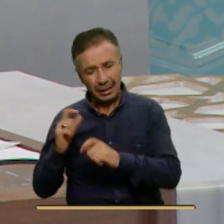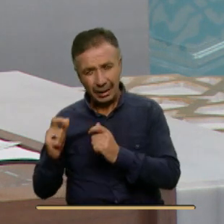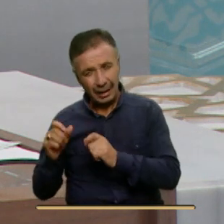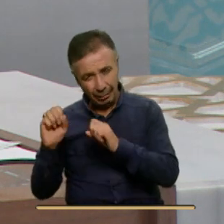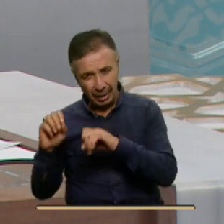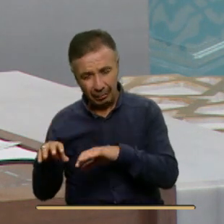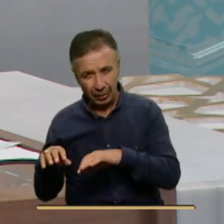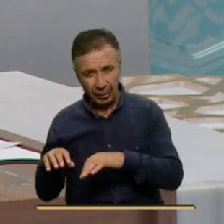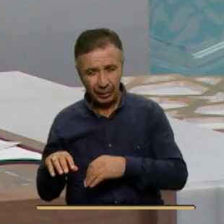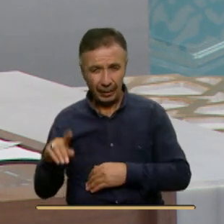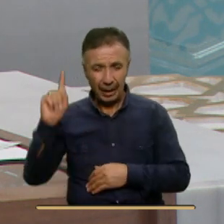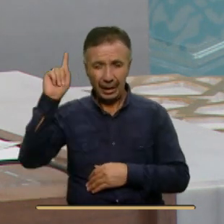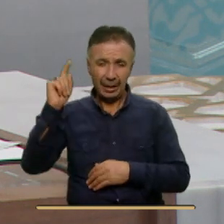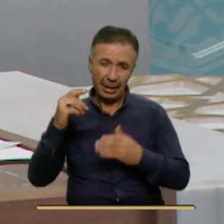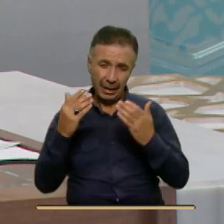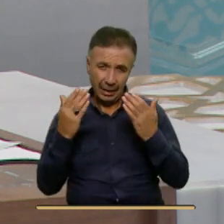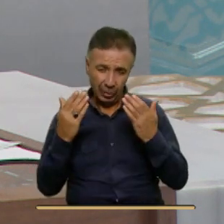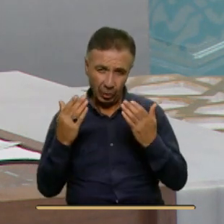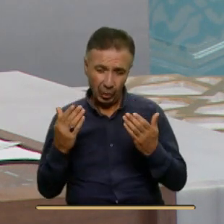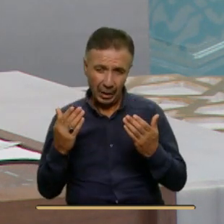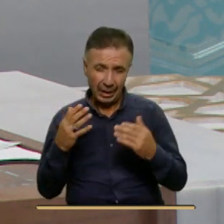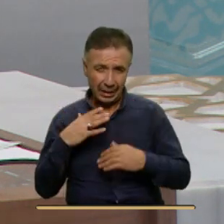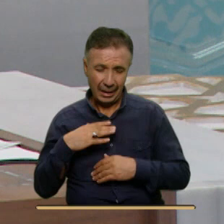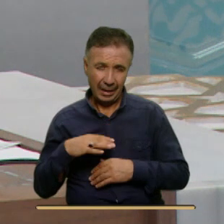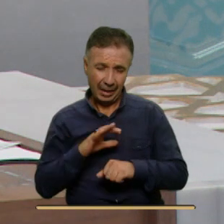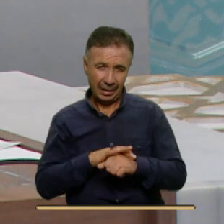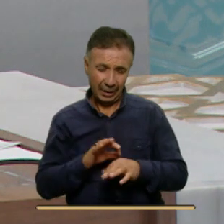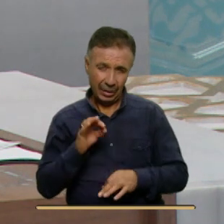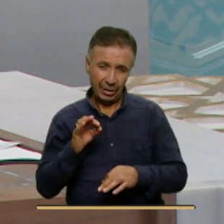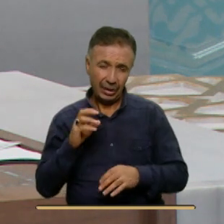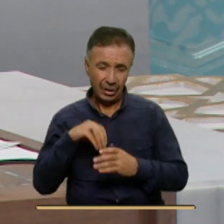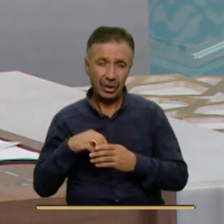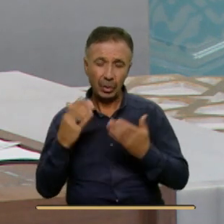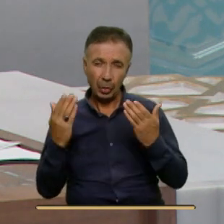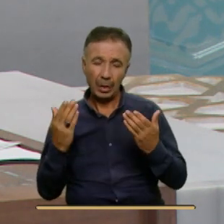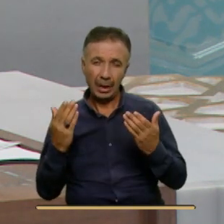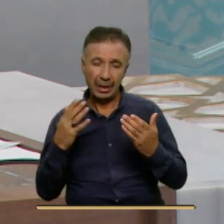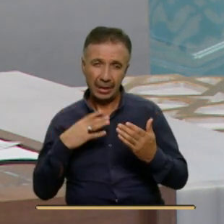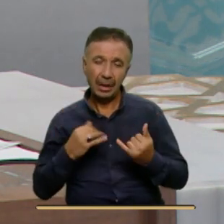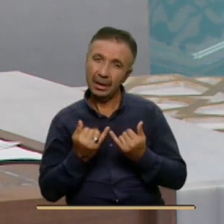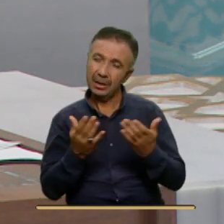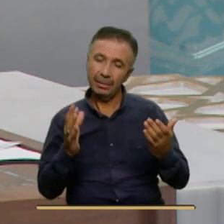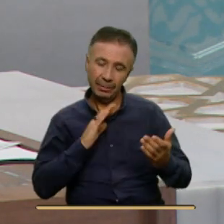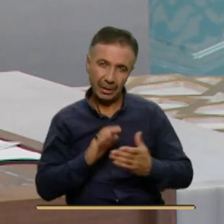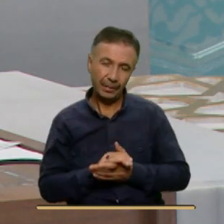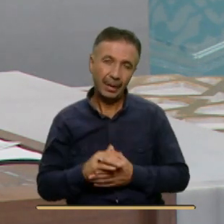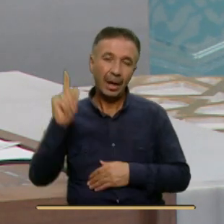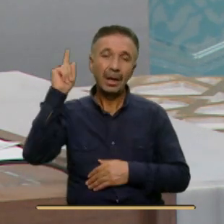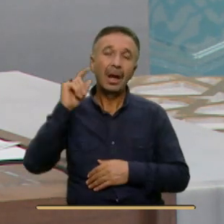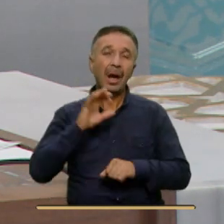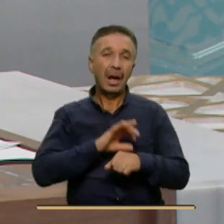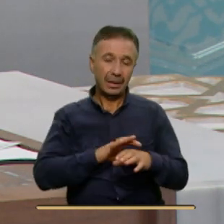bulunup hastası için dua isteyen kardeşlerimiz de vardır. Rabbim gönlünüzün muradını versin inşallah. Hastanıza